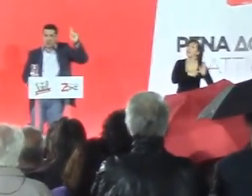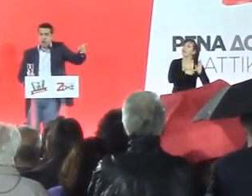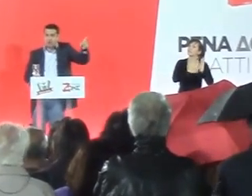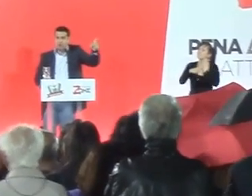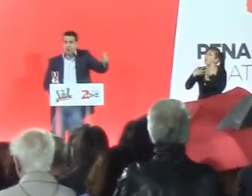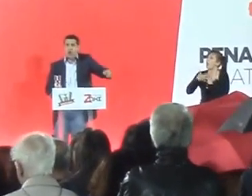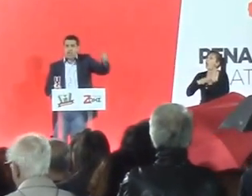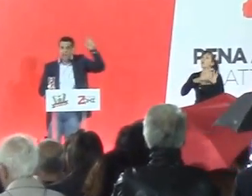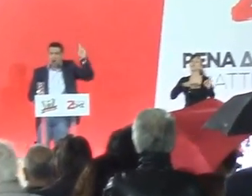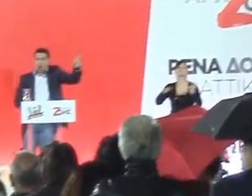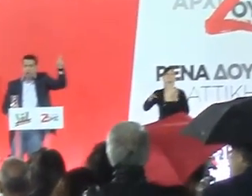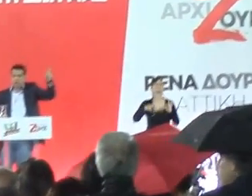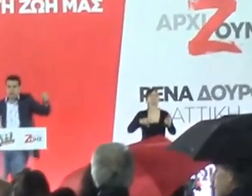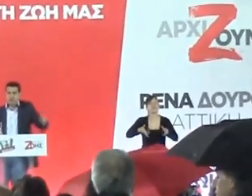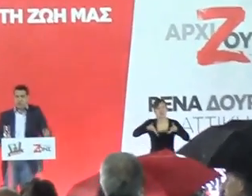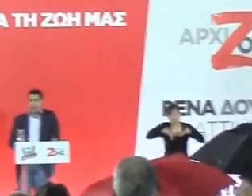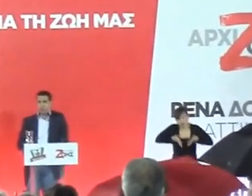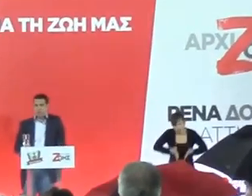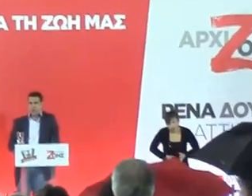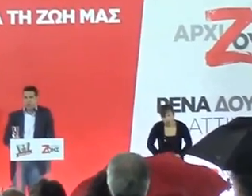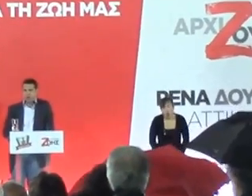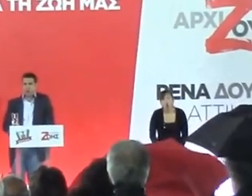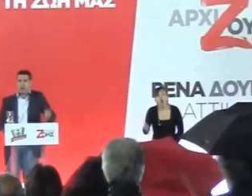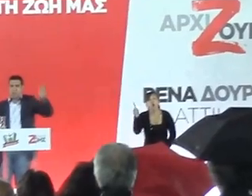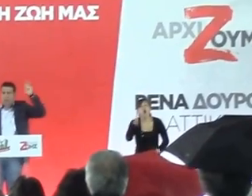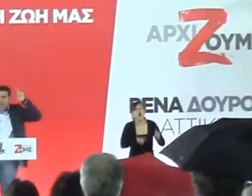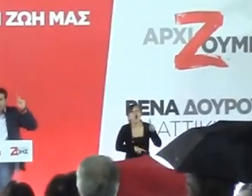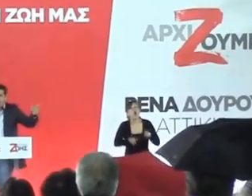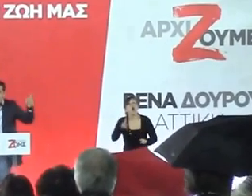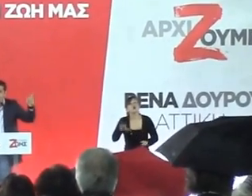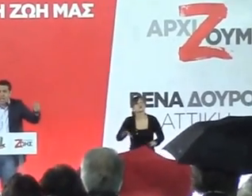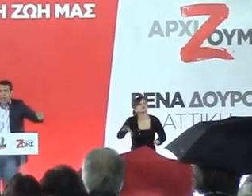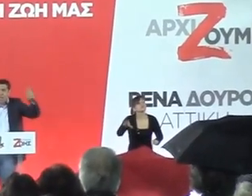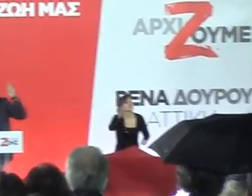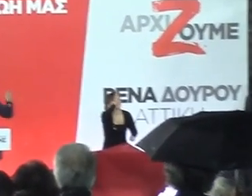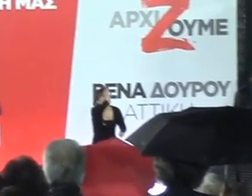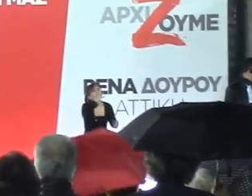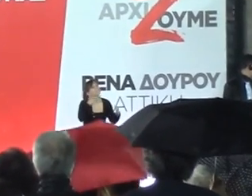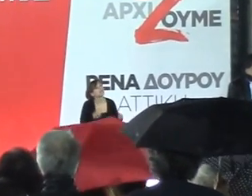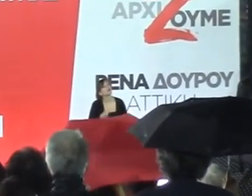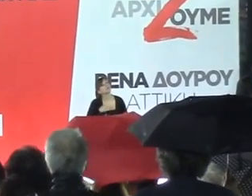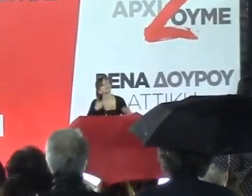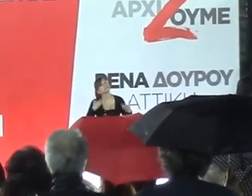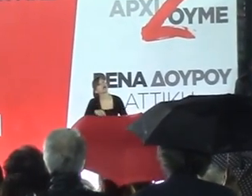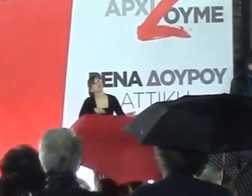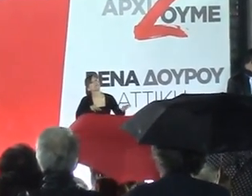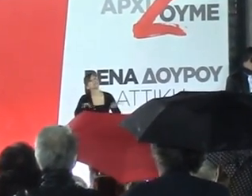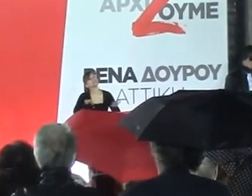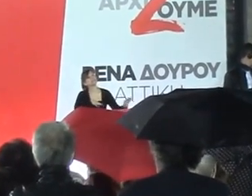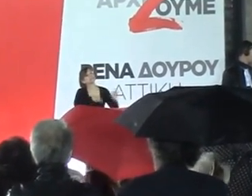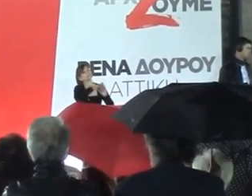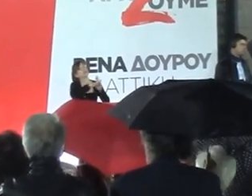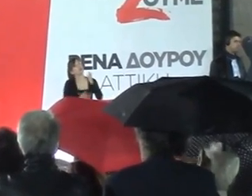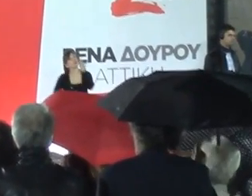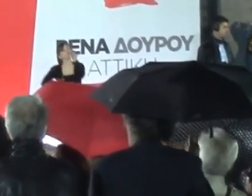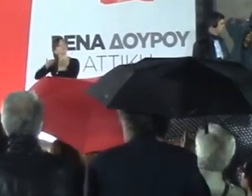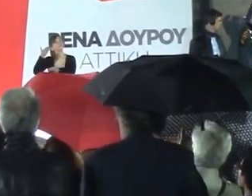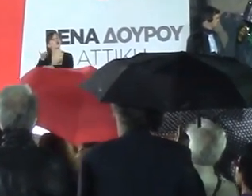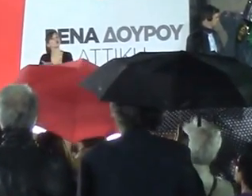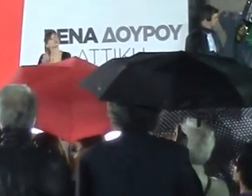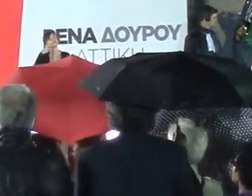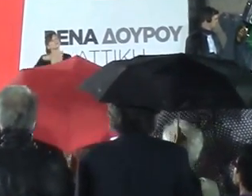πρόταση διεξόδου για όλους τους ευρωπαϊκούς λαούς, με αλληλεγγύη, με κοινωνική συνοχή, με δημοκρατία.